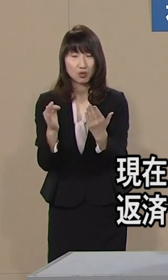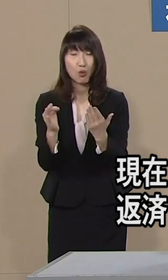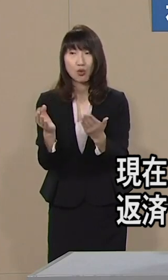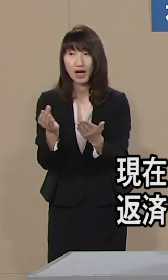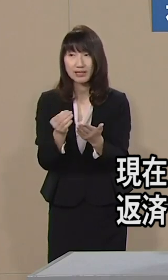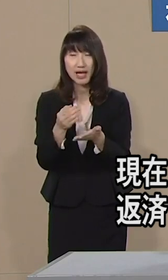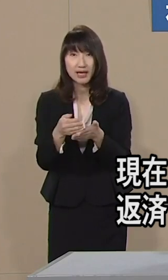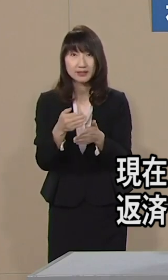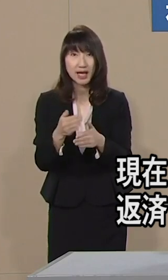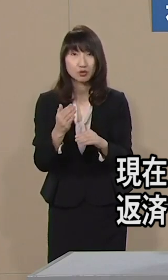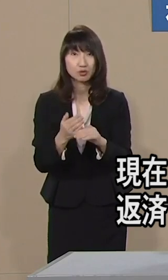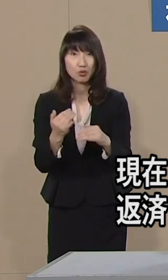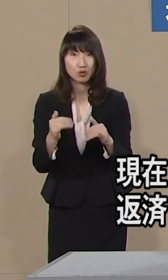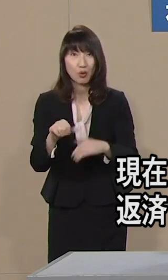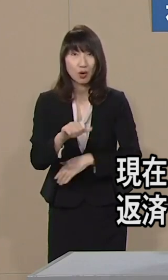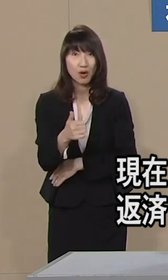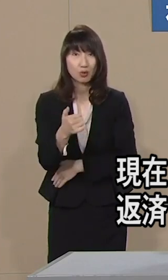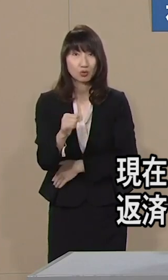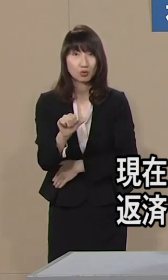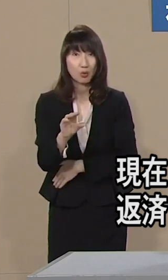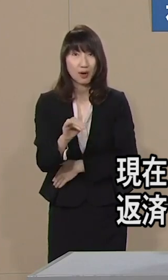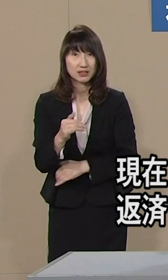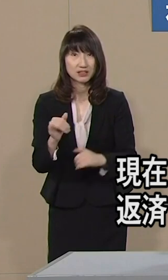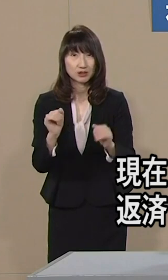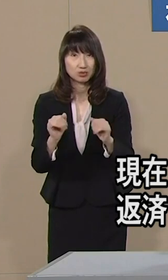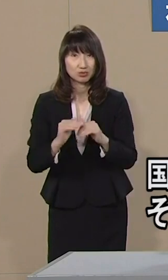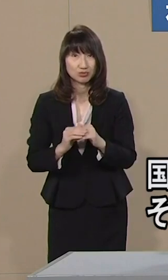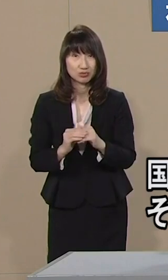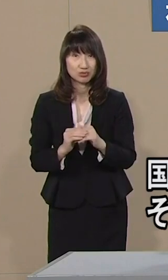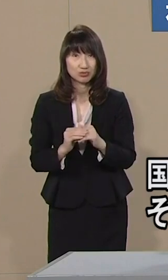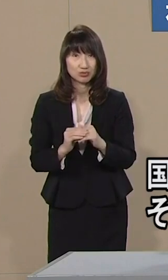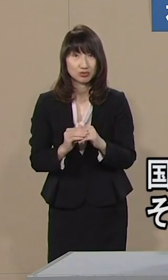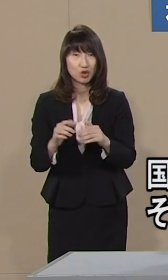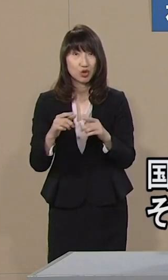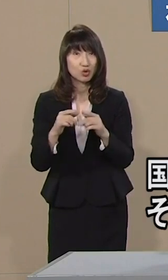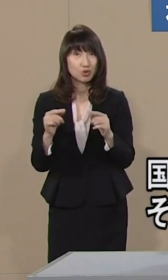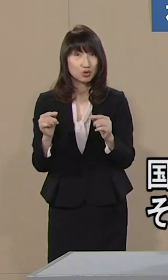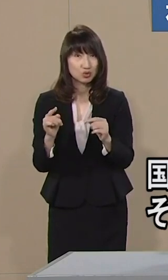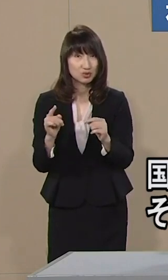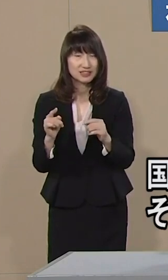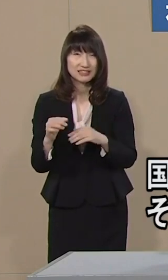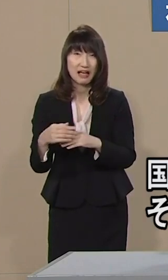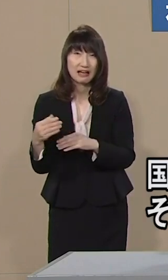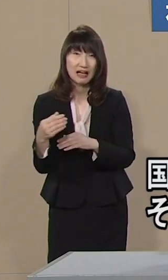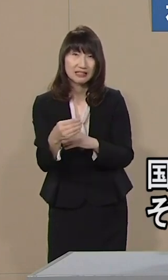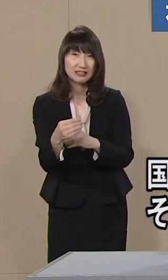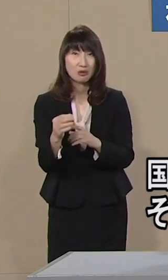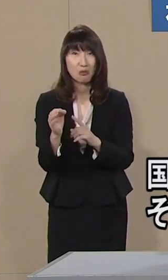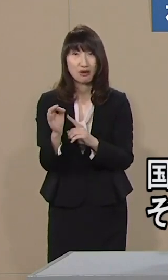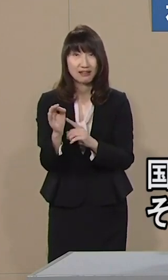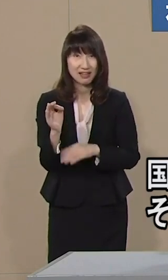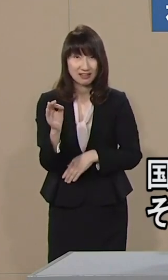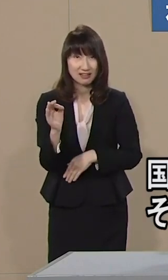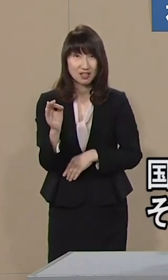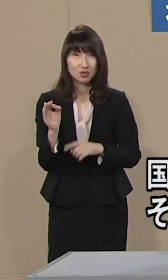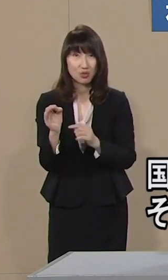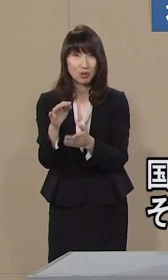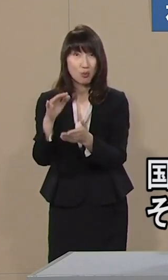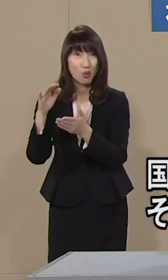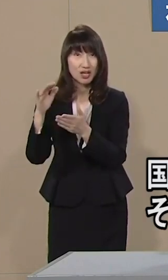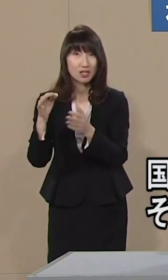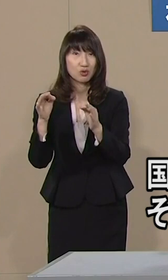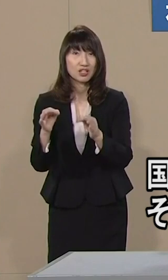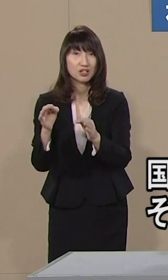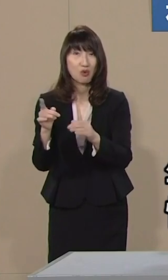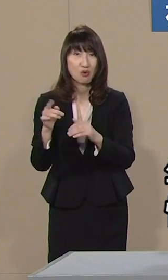いる方々全部で約555万人国が行っているサラ金それが奨学金それで儲けているのが